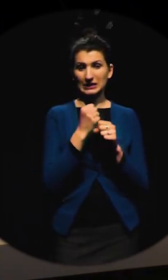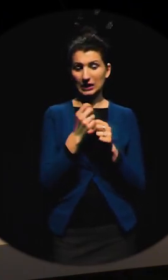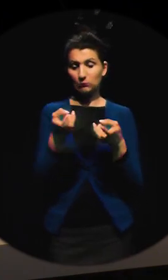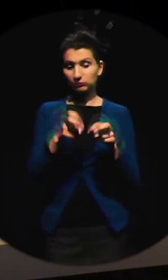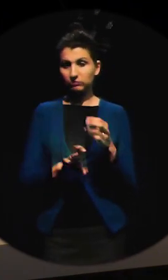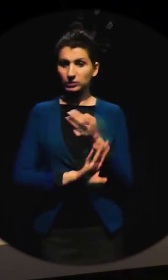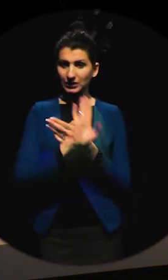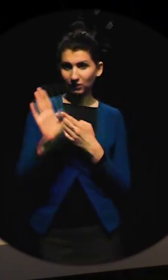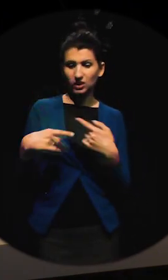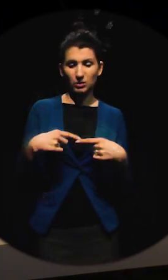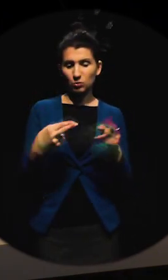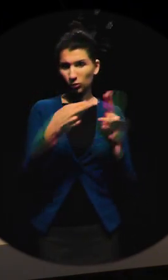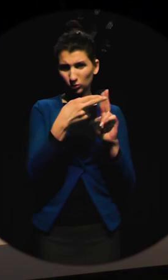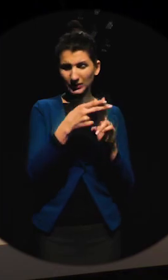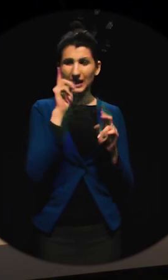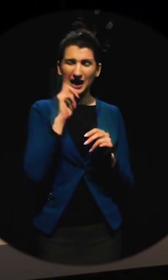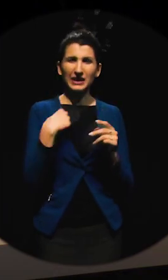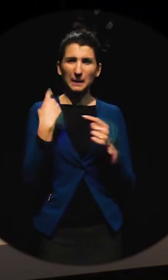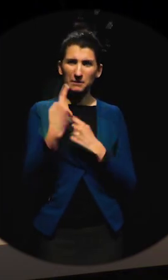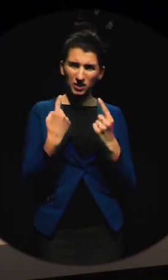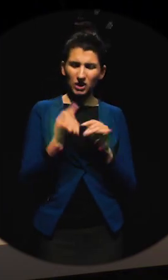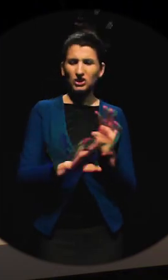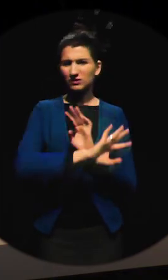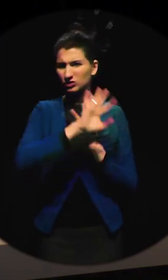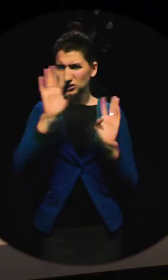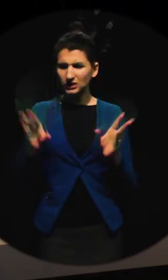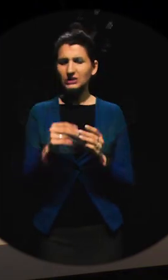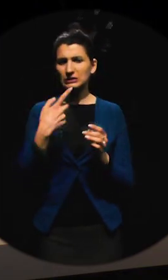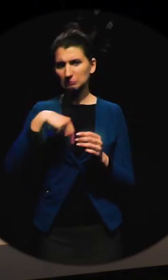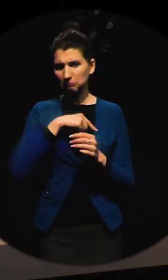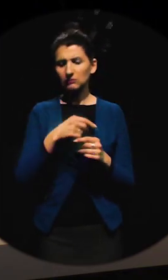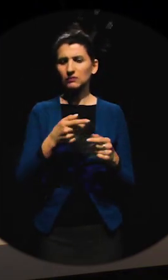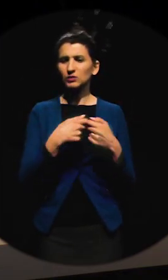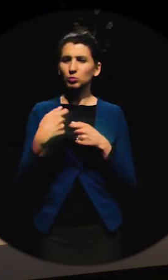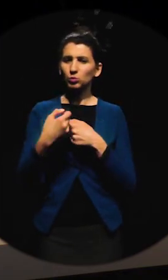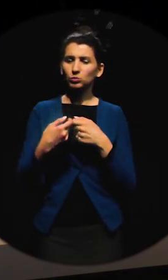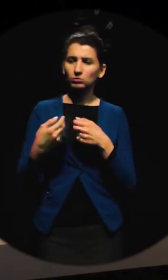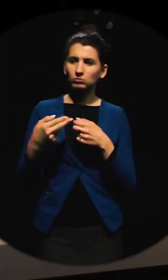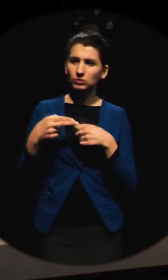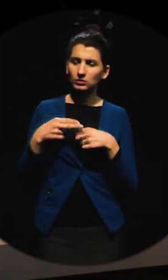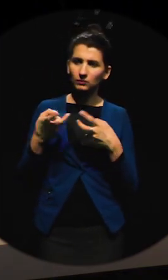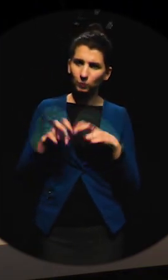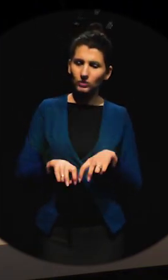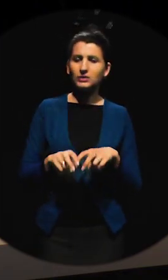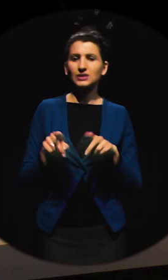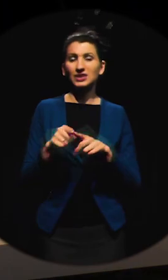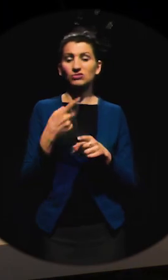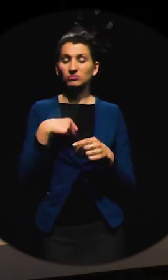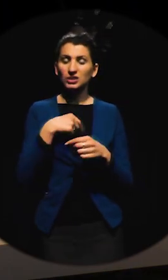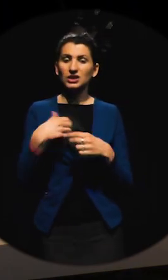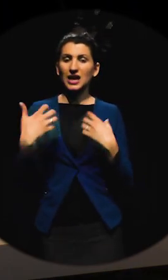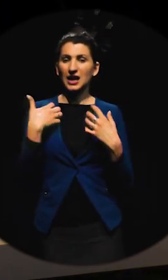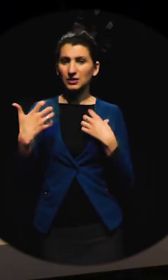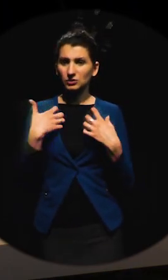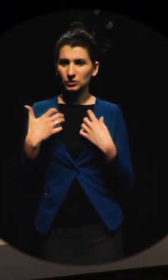spektaklem, ale myślę, że wszystkich nas, współtwórców Teatru 21 i też naszych aktorów, sam